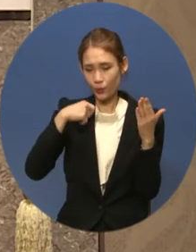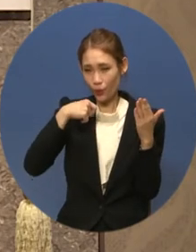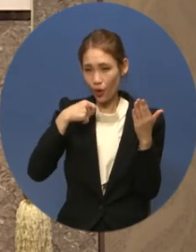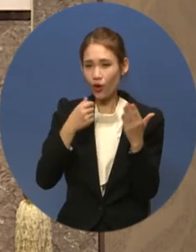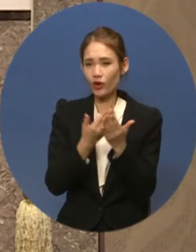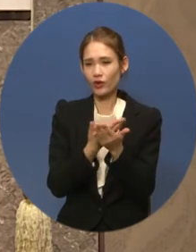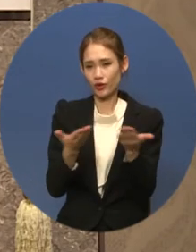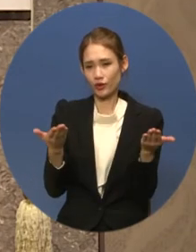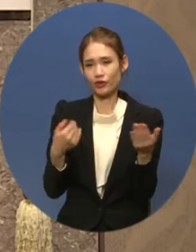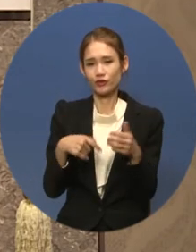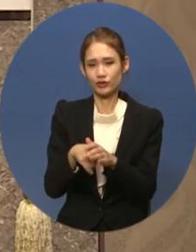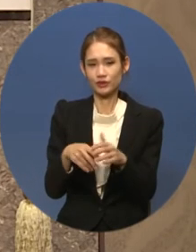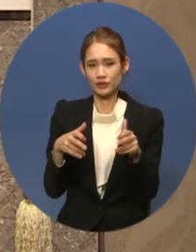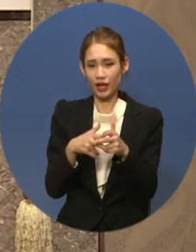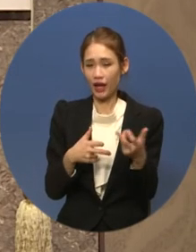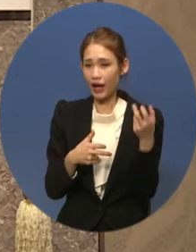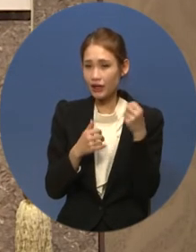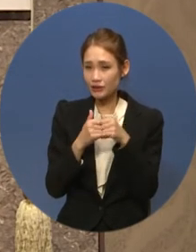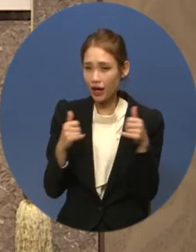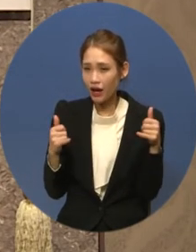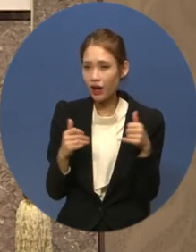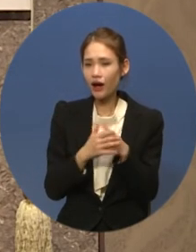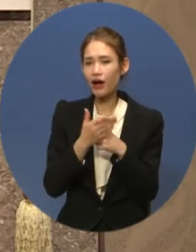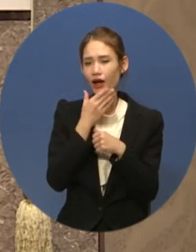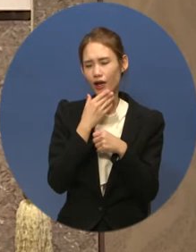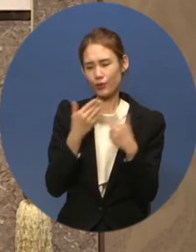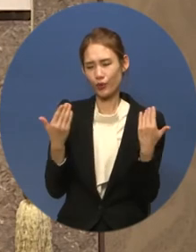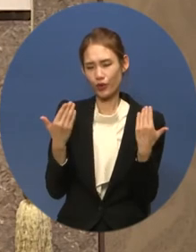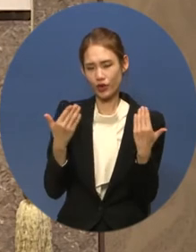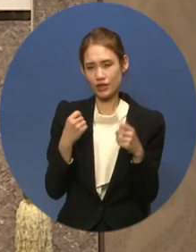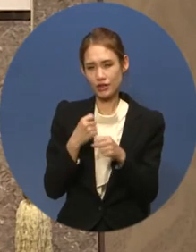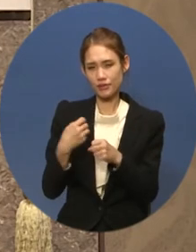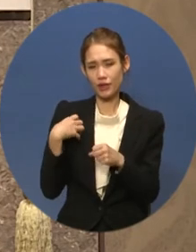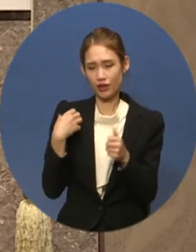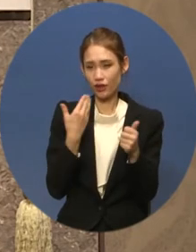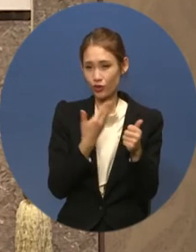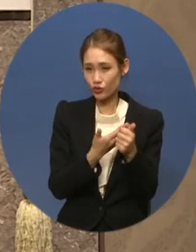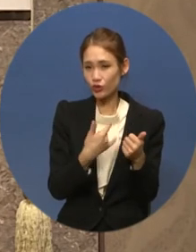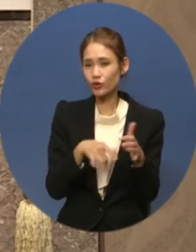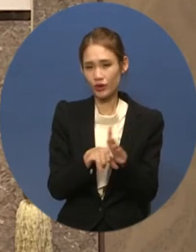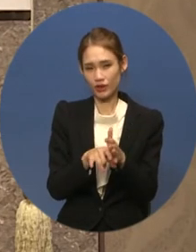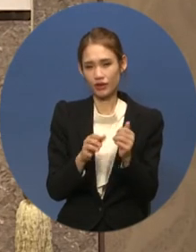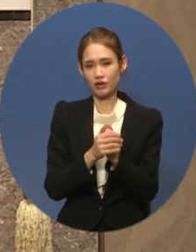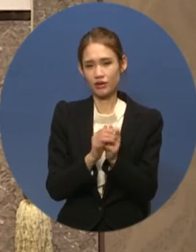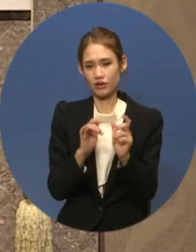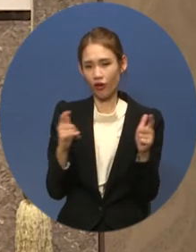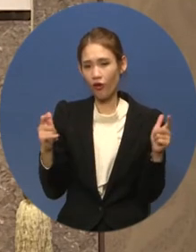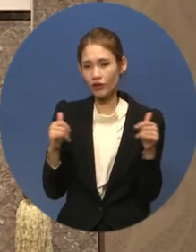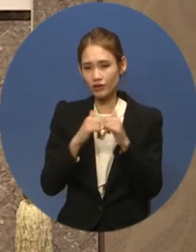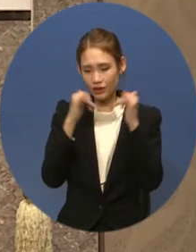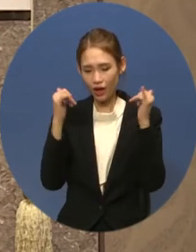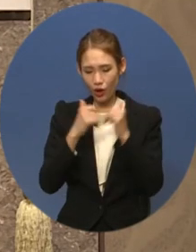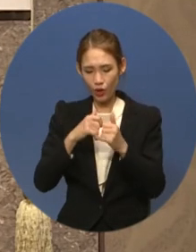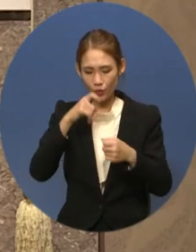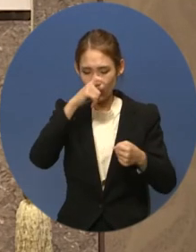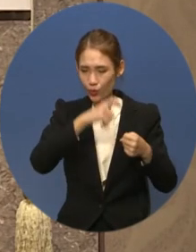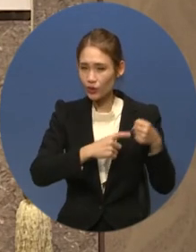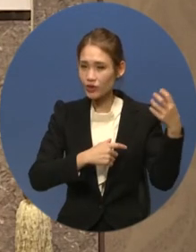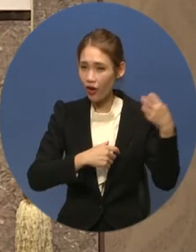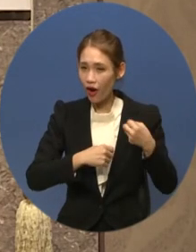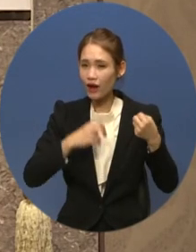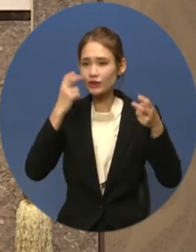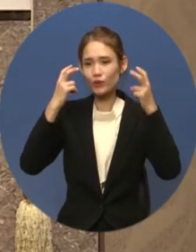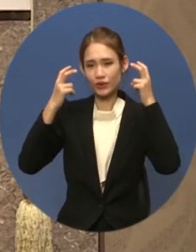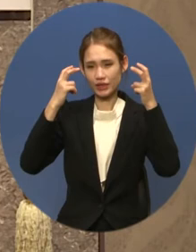위해서 장애를 가진 사람들이 행복하게 일할 수 있는 터전을 만들기 위해서 이런 사회적인 목적으로 기업들을 만들게